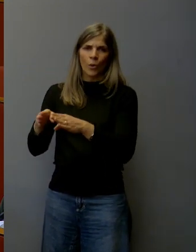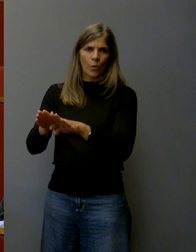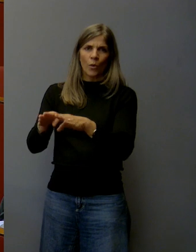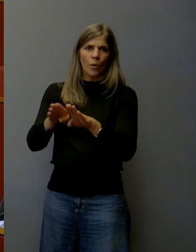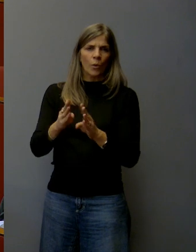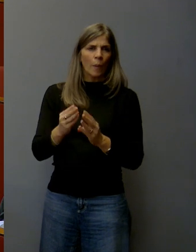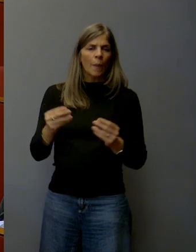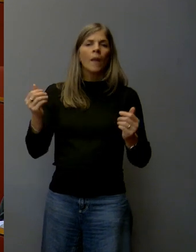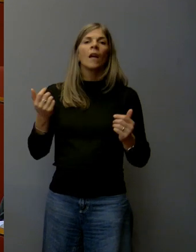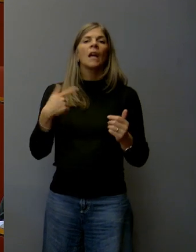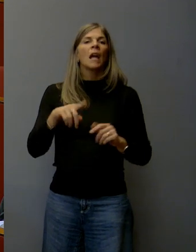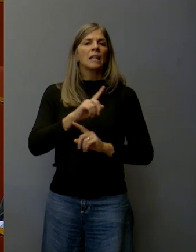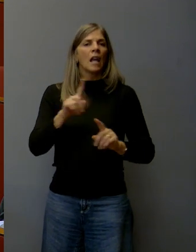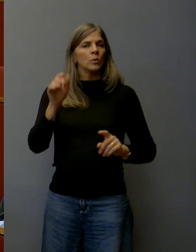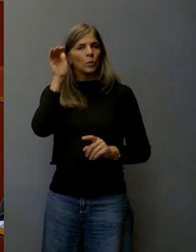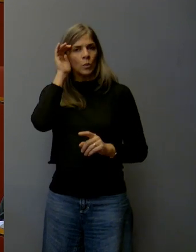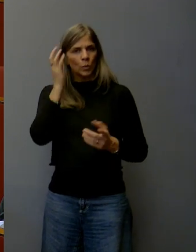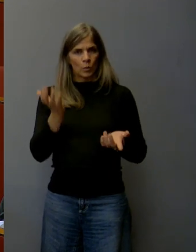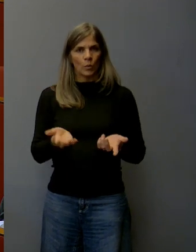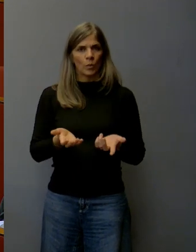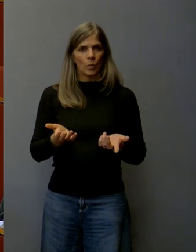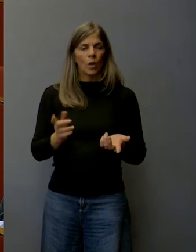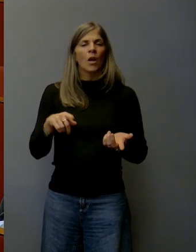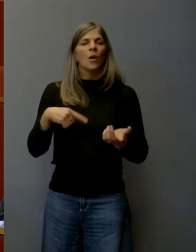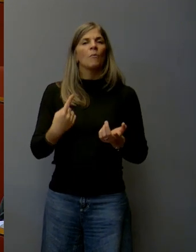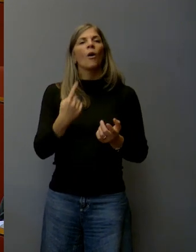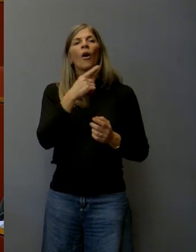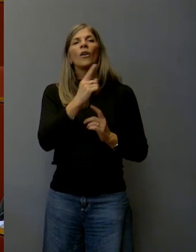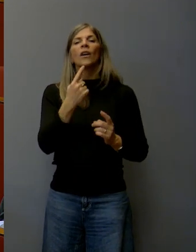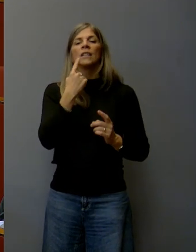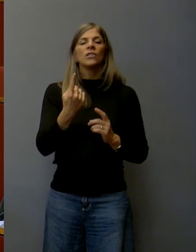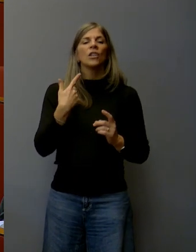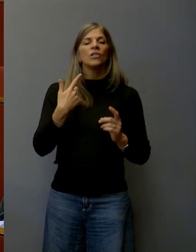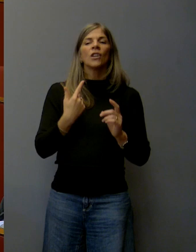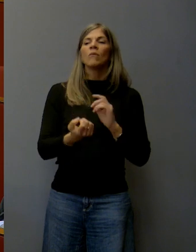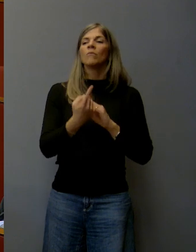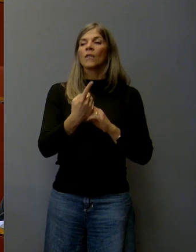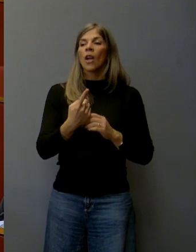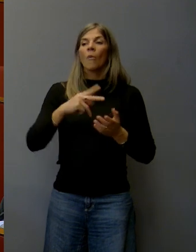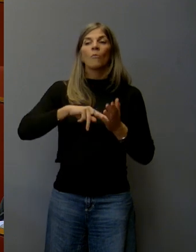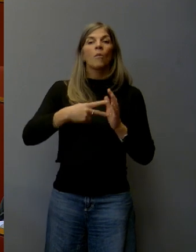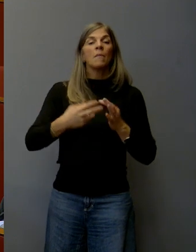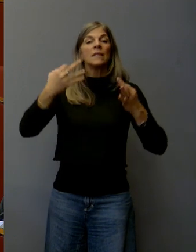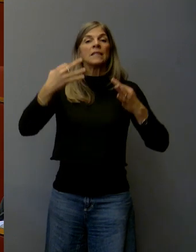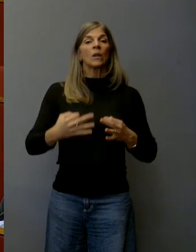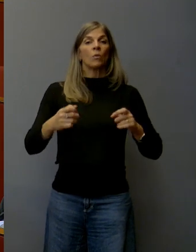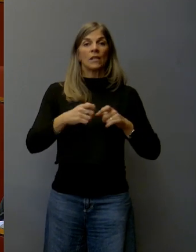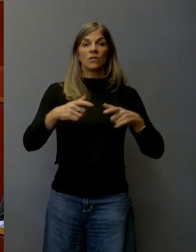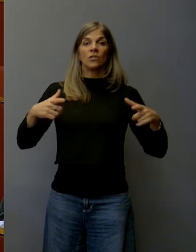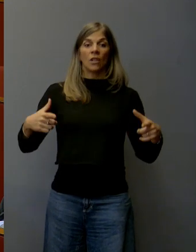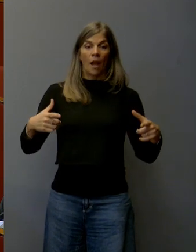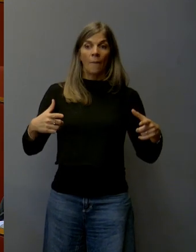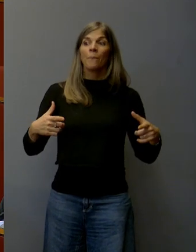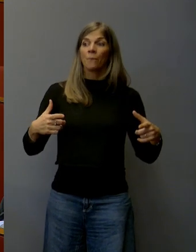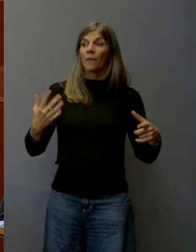a sentire e però poi non mi si può dire che ci sono i problemi di sicurezza urbana che bisogna dire come giustamente è stato detto